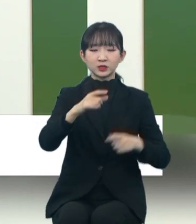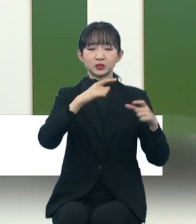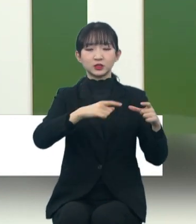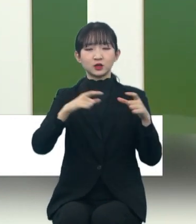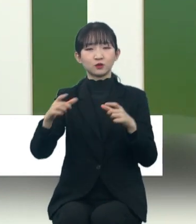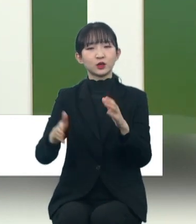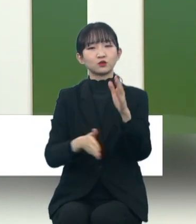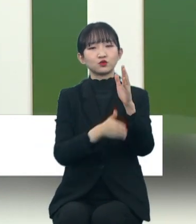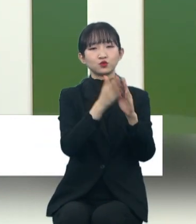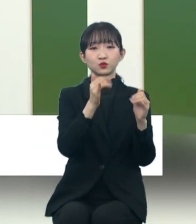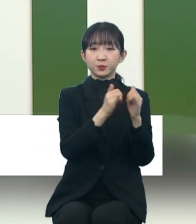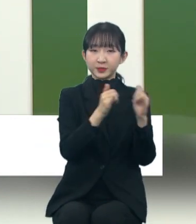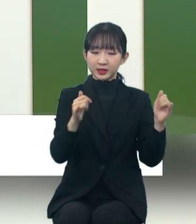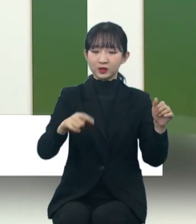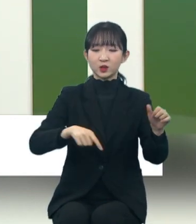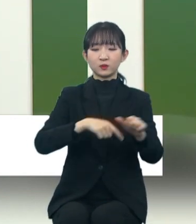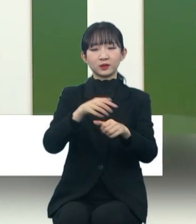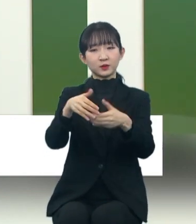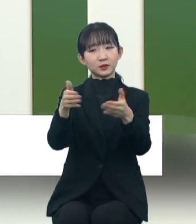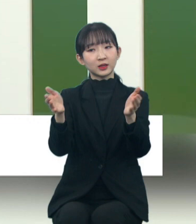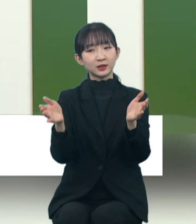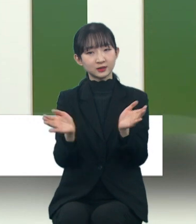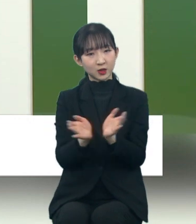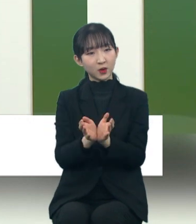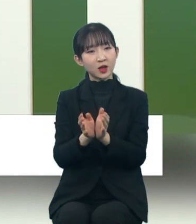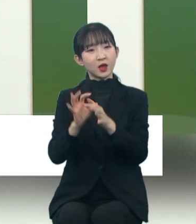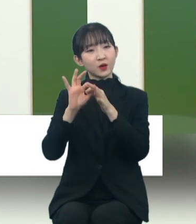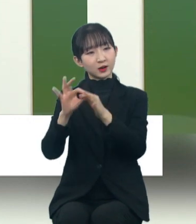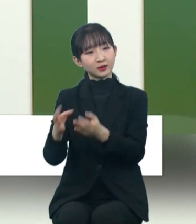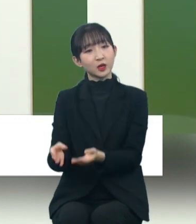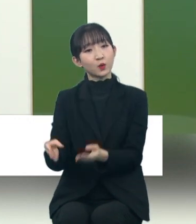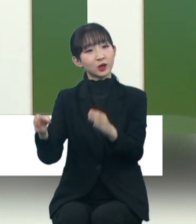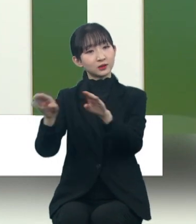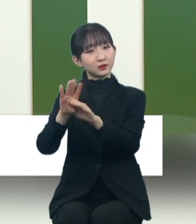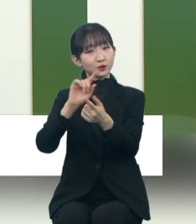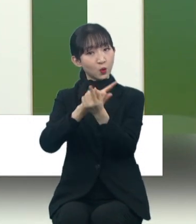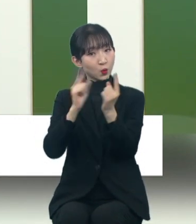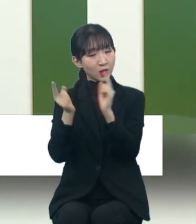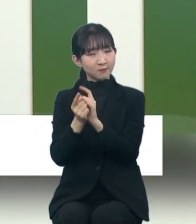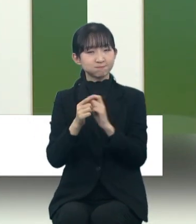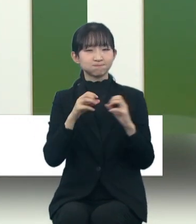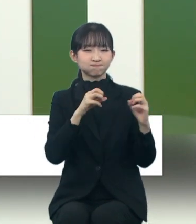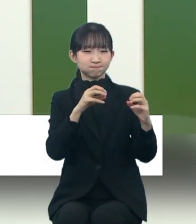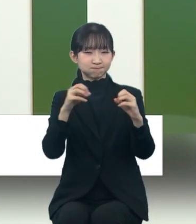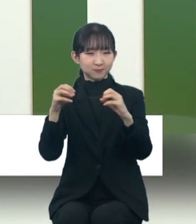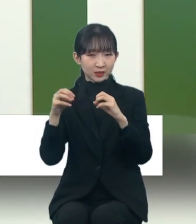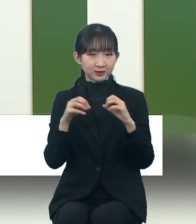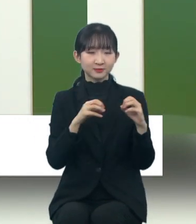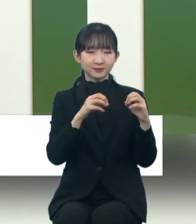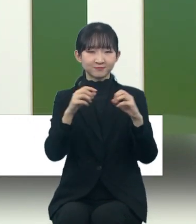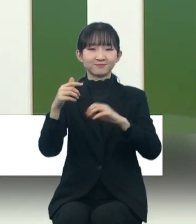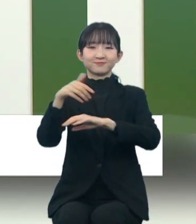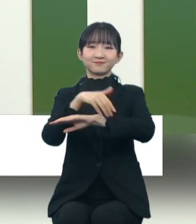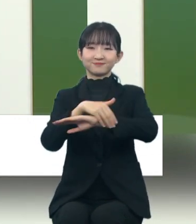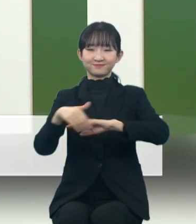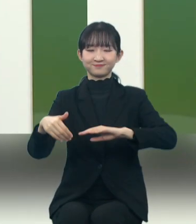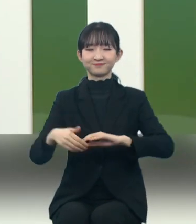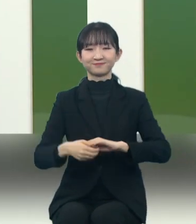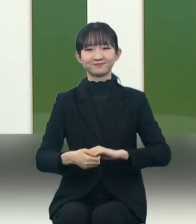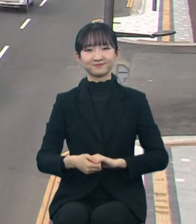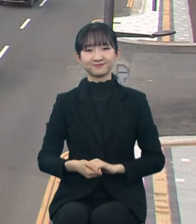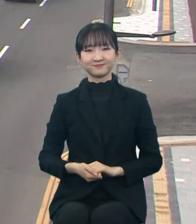주민, 환경 단체, 관련 기관 등과의 소통을 통해 여러 방향을 검토해 나갈